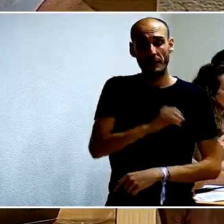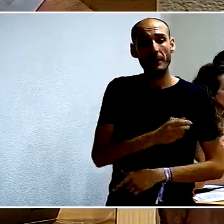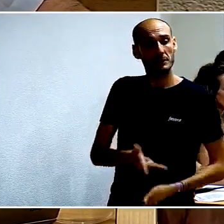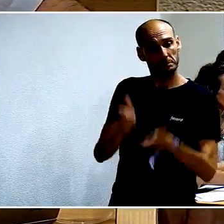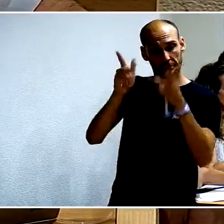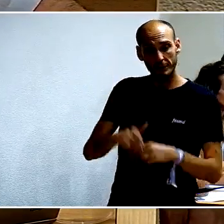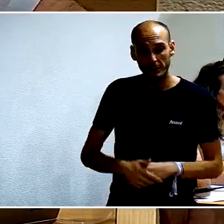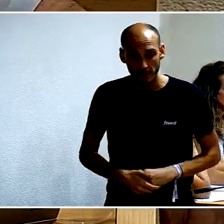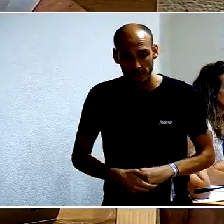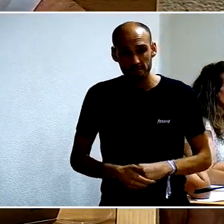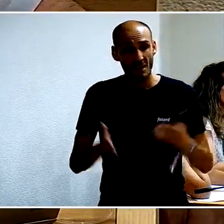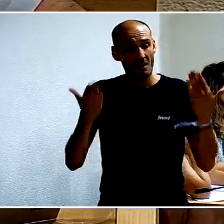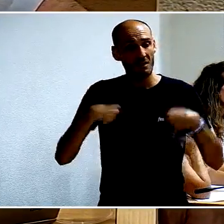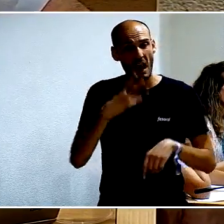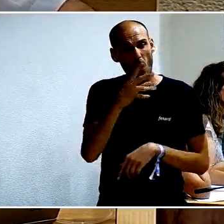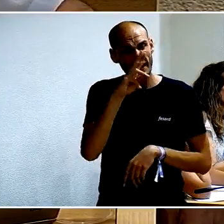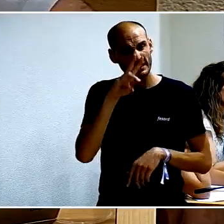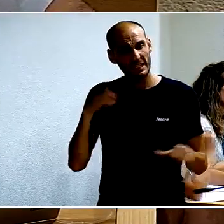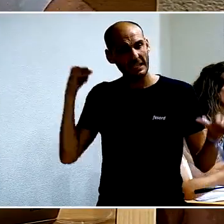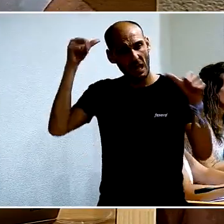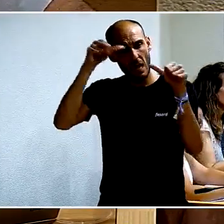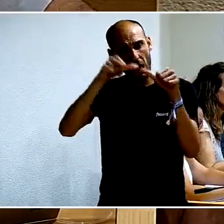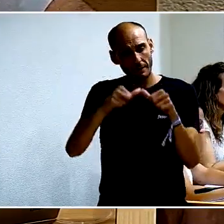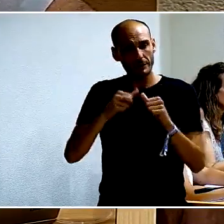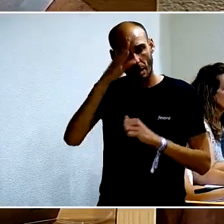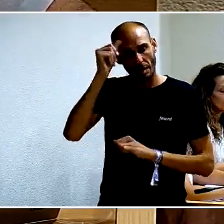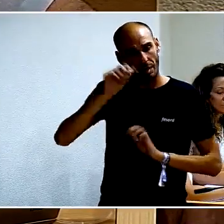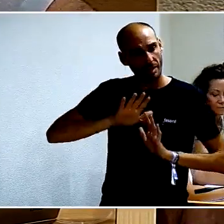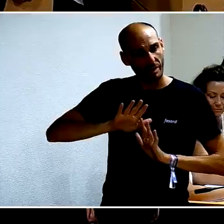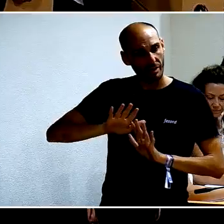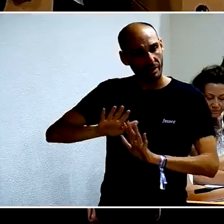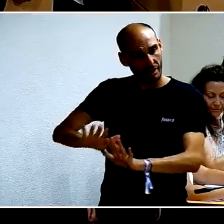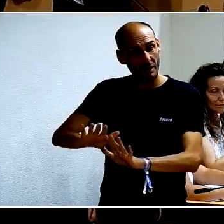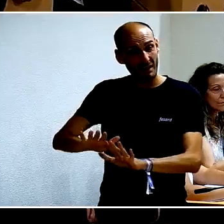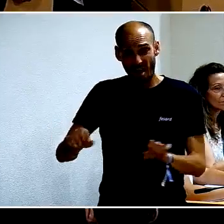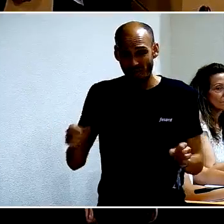43, són ja 43 anys d'ignomínia i oblit, de